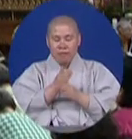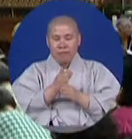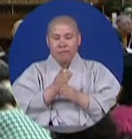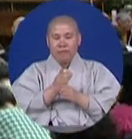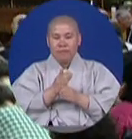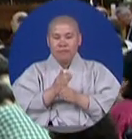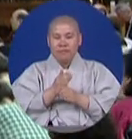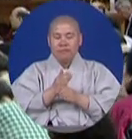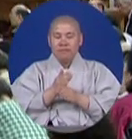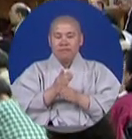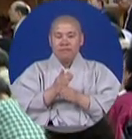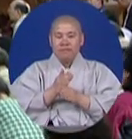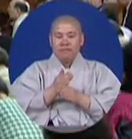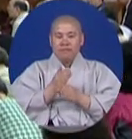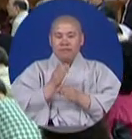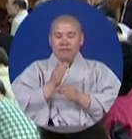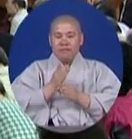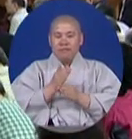조금